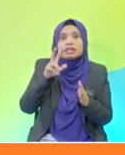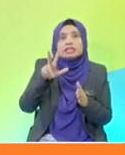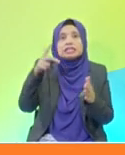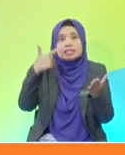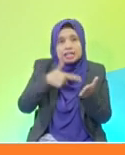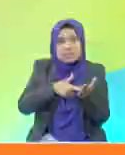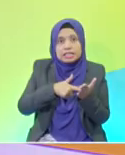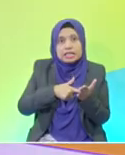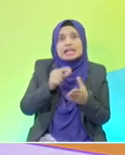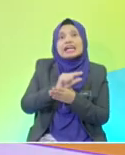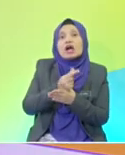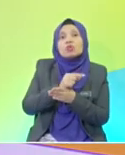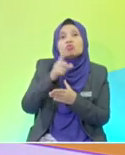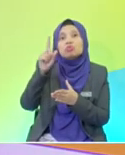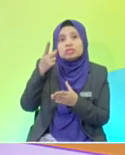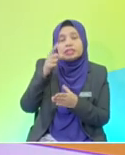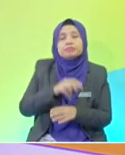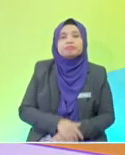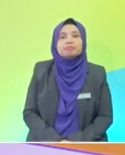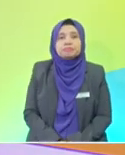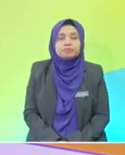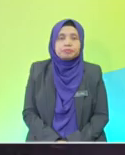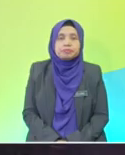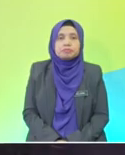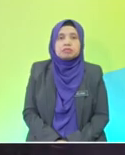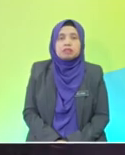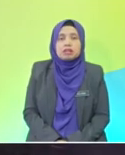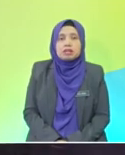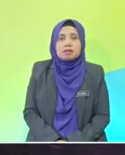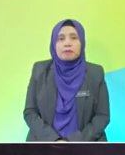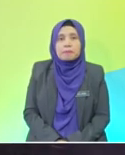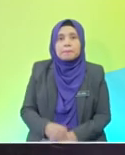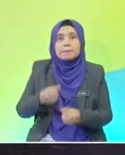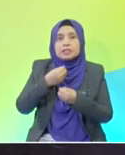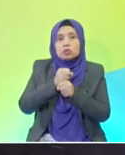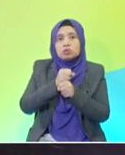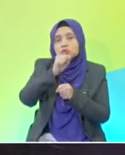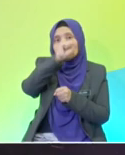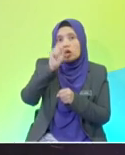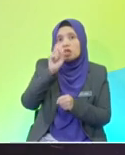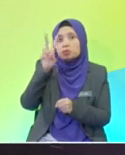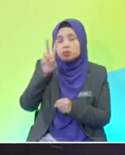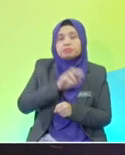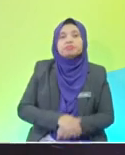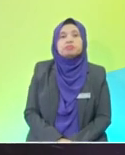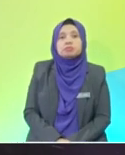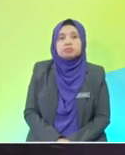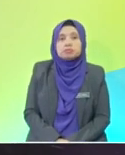itu merupakan pengganggu kepada soalnya Oke kita teruskan dengan bentuk soal yang kedua